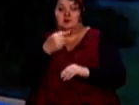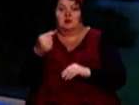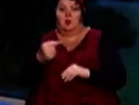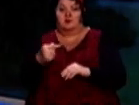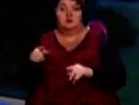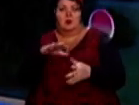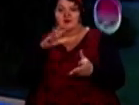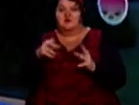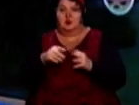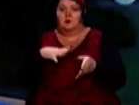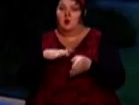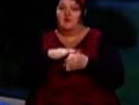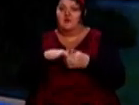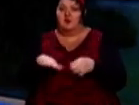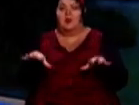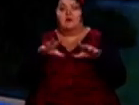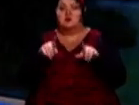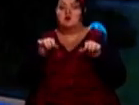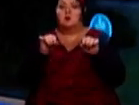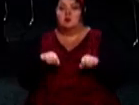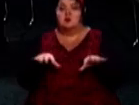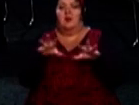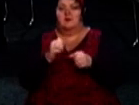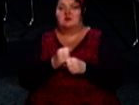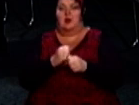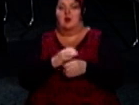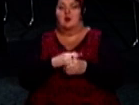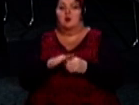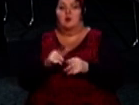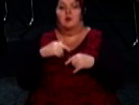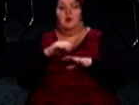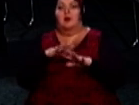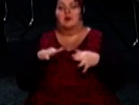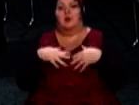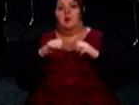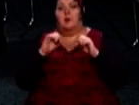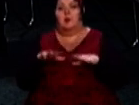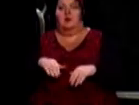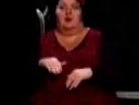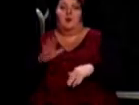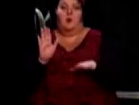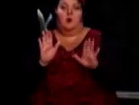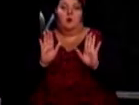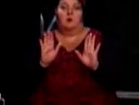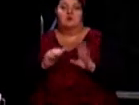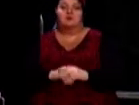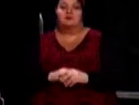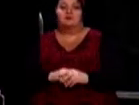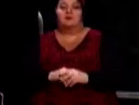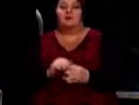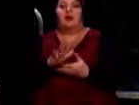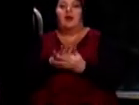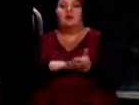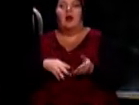були виконані. Все, що можна, все робиться. Ми не покладаємо рук. Дякую. Далі відеозапитання